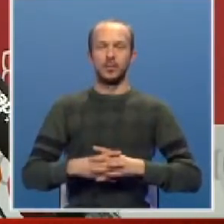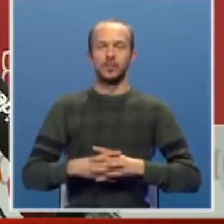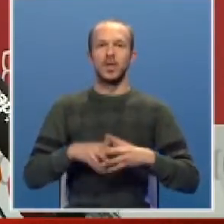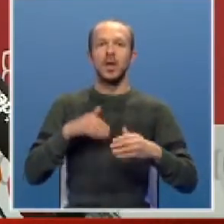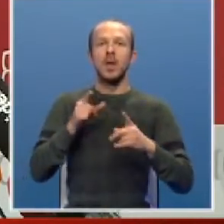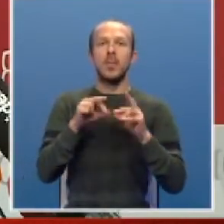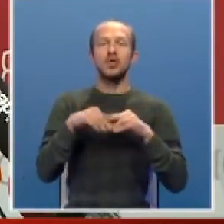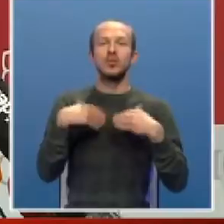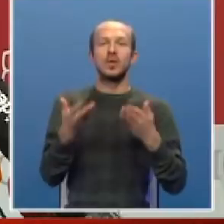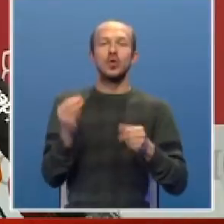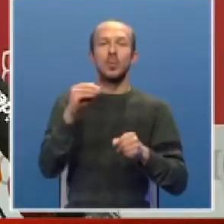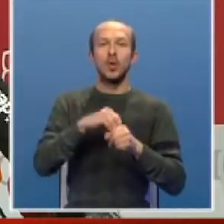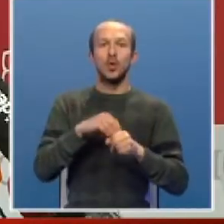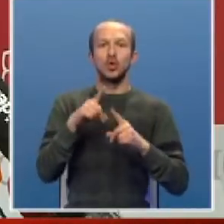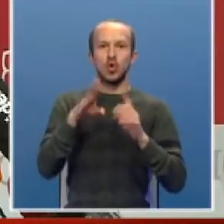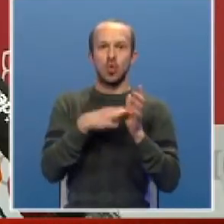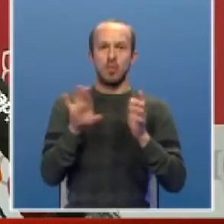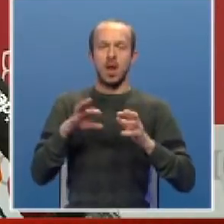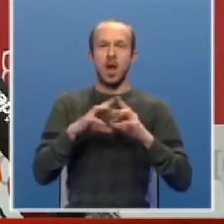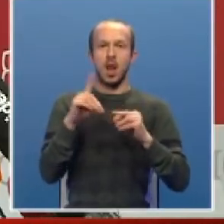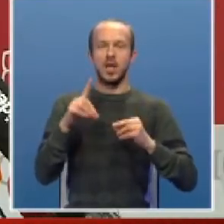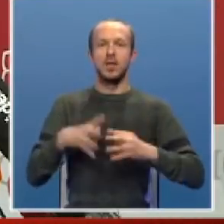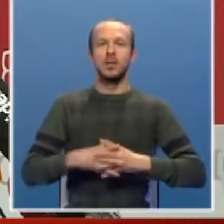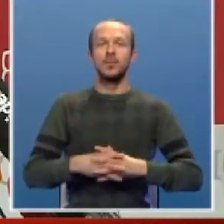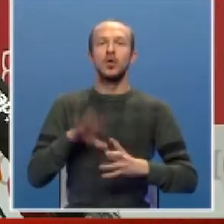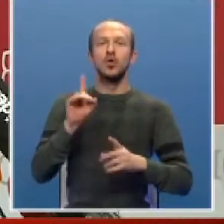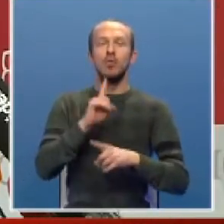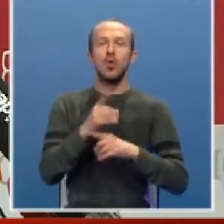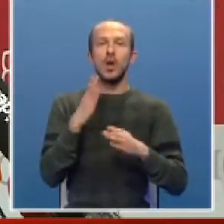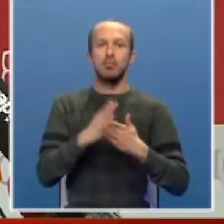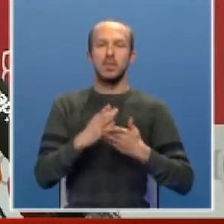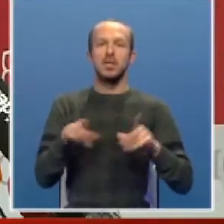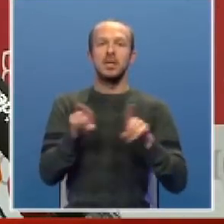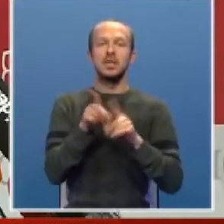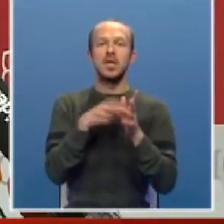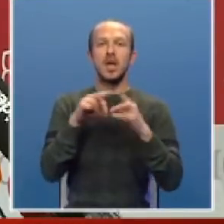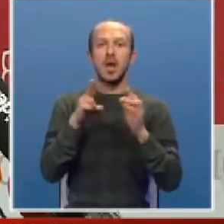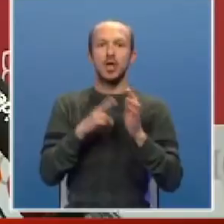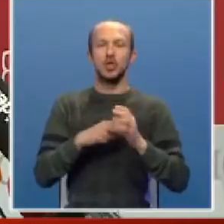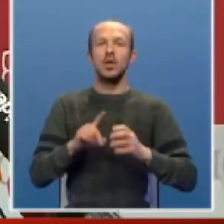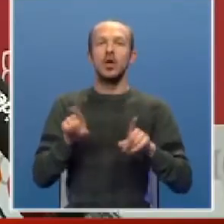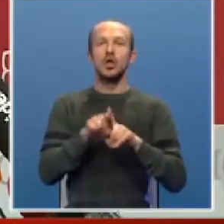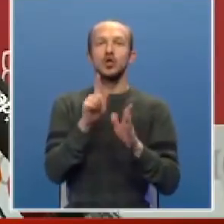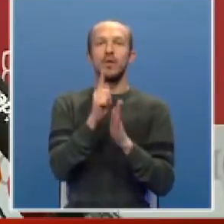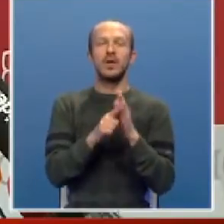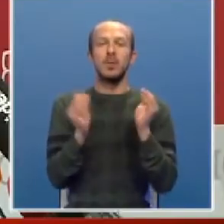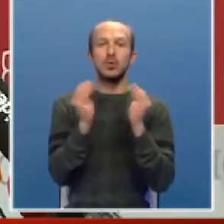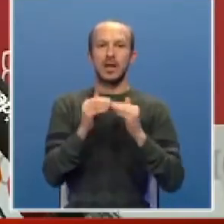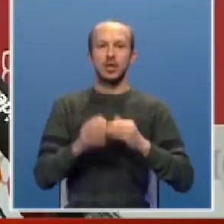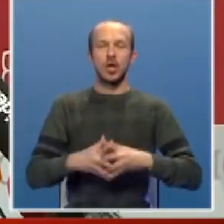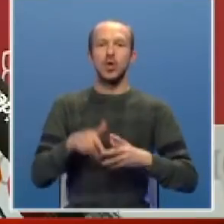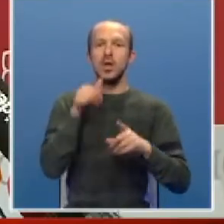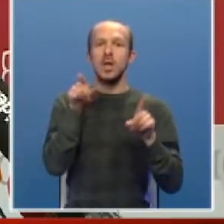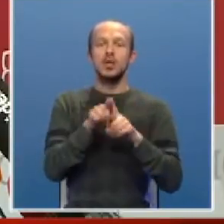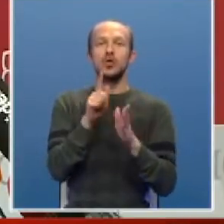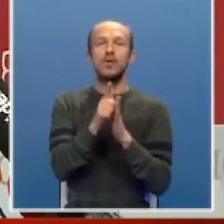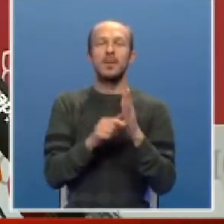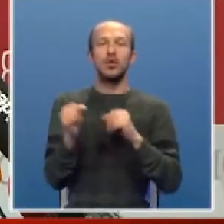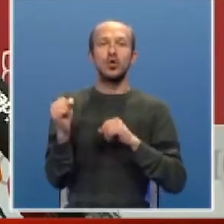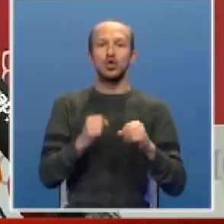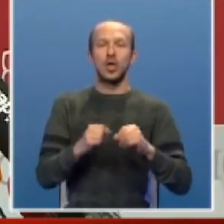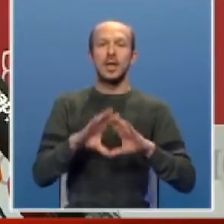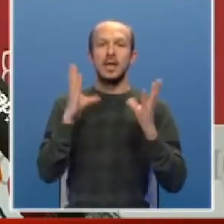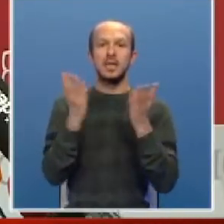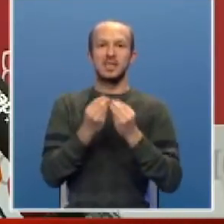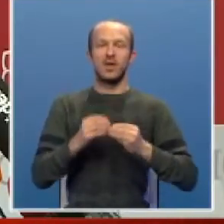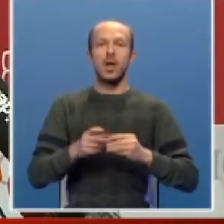hoćemo da damo doprinos tome, ali to mora biti na isti način, u isto vrijeme usaglašeno i isto vrijeme donešene